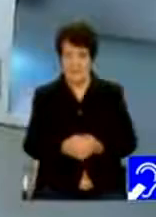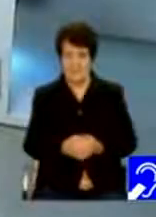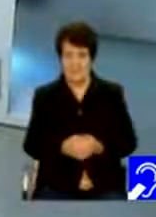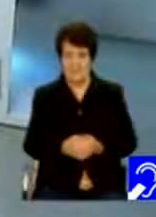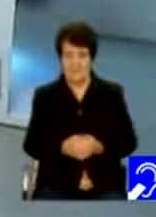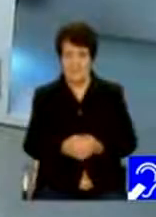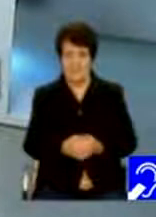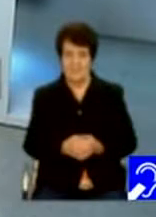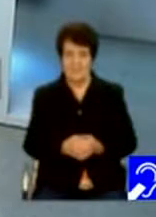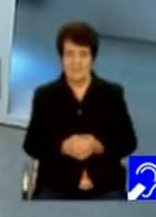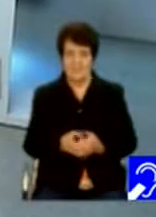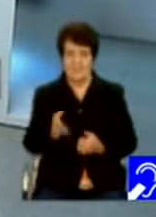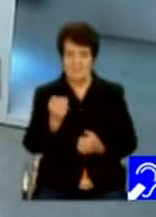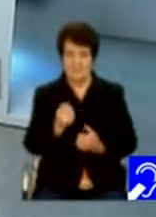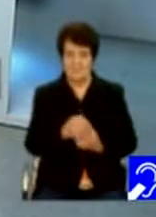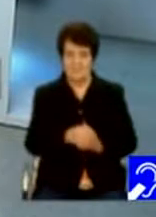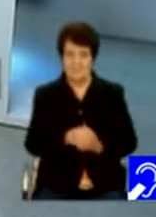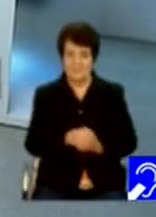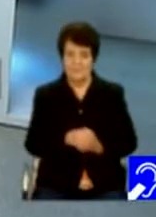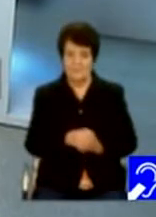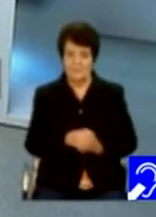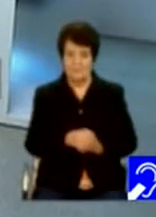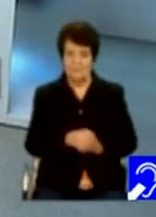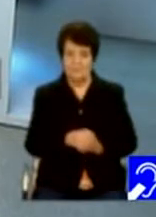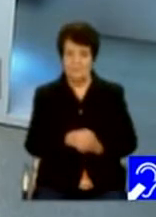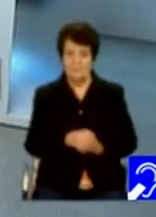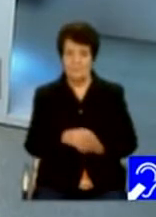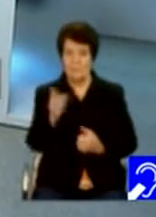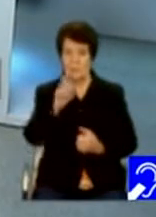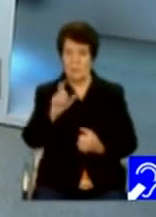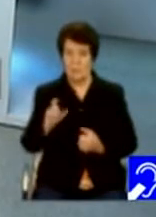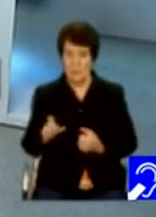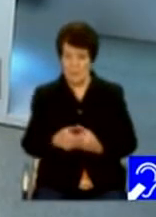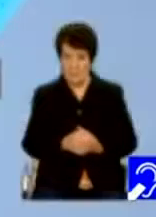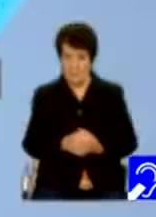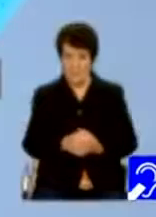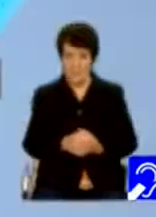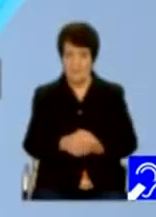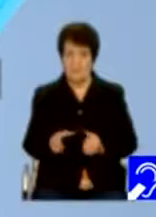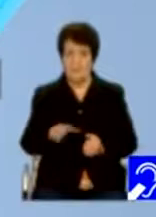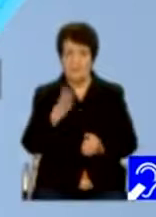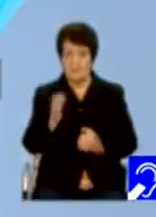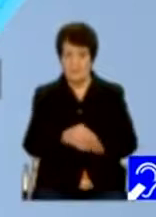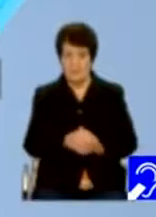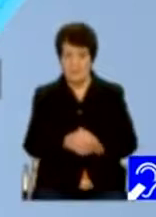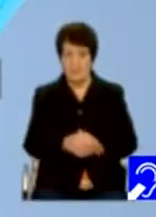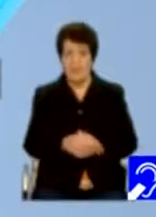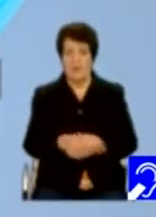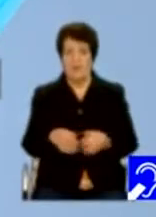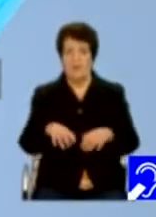Populismul, ia uitați-vă, haideți, vă rog, după aia vorbim. Oamenii sunt obosiți